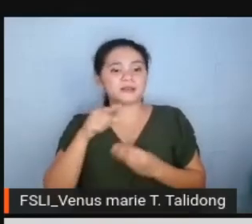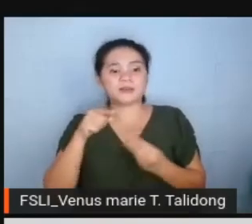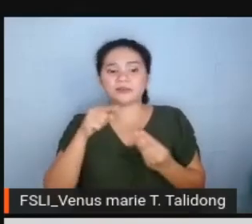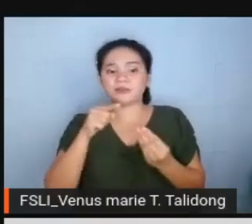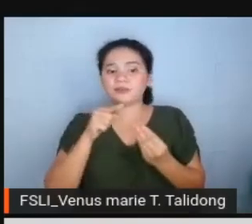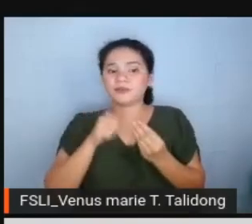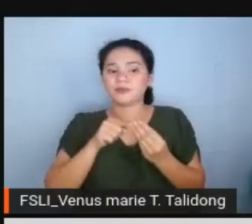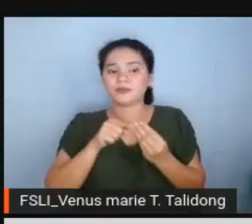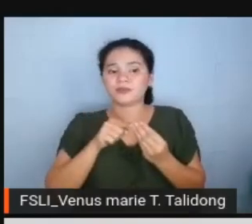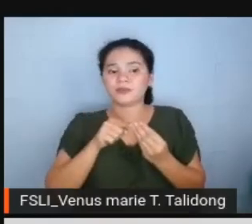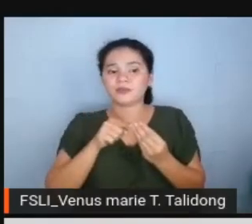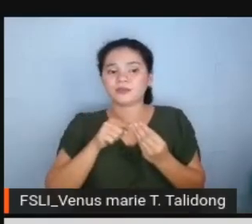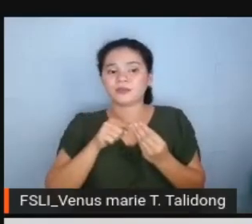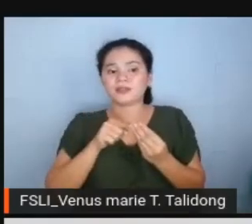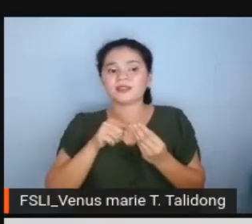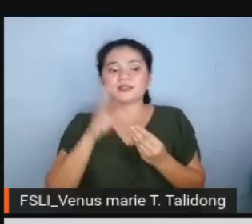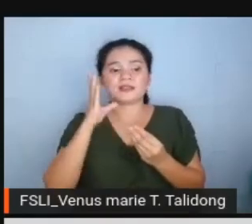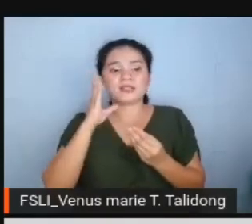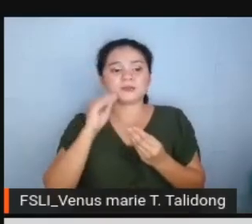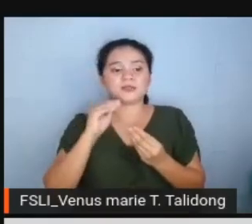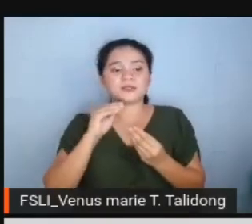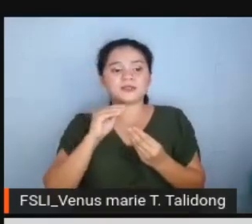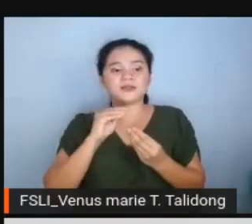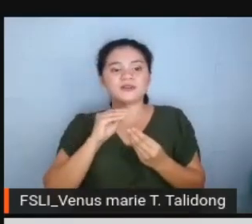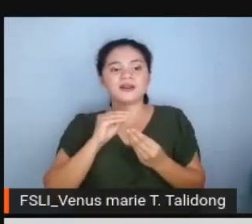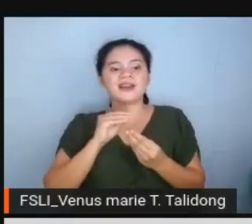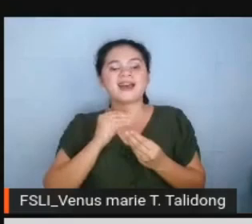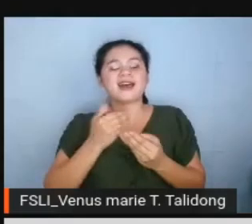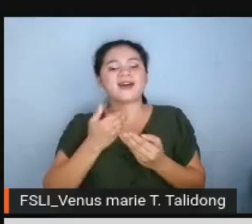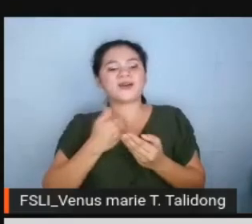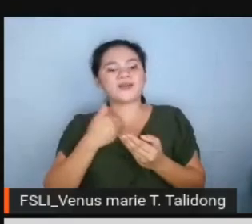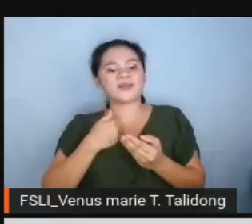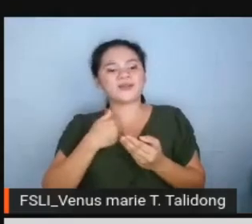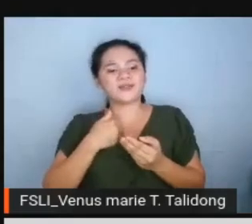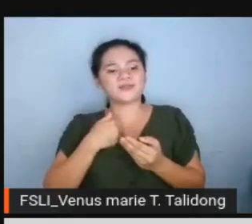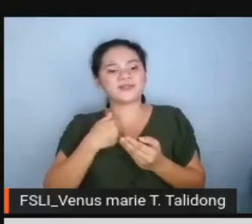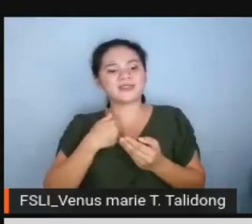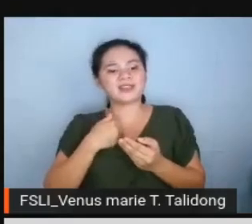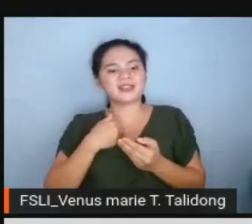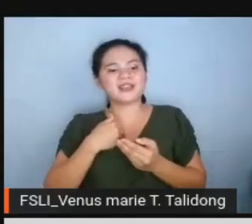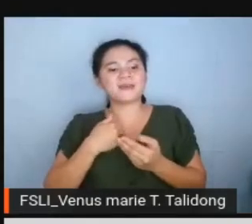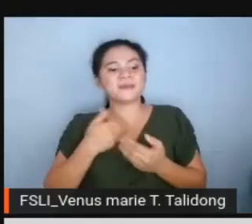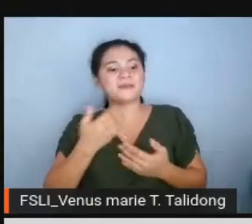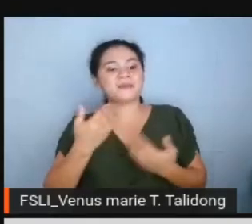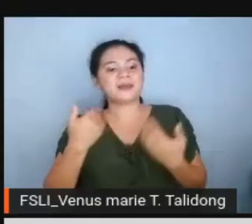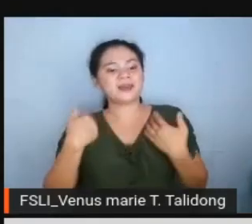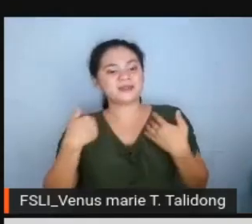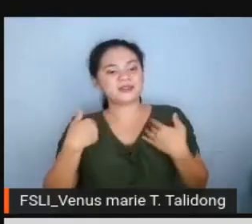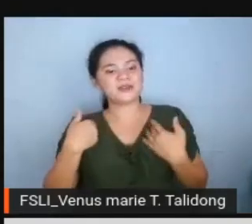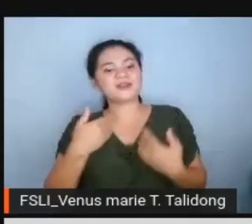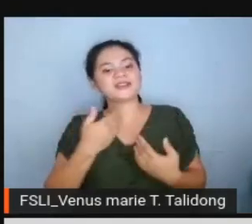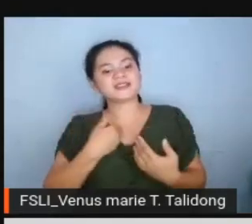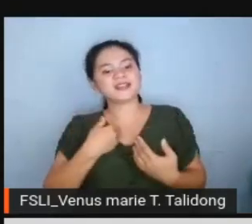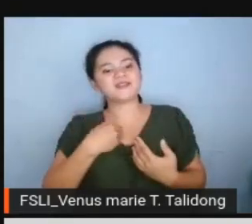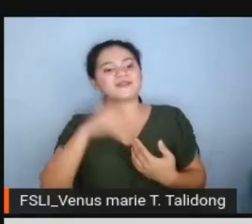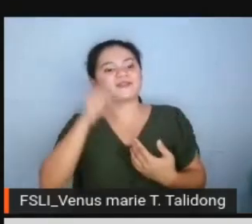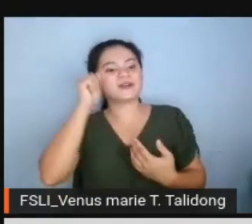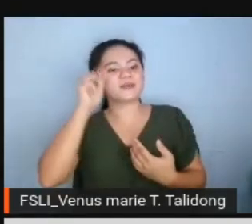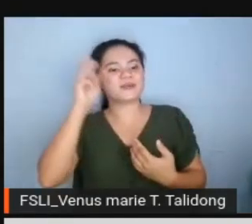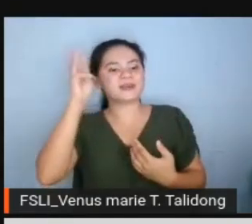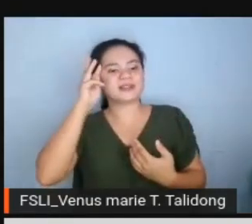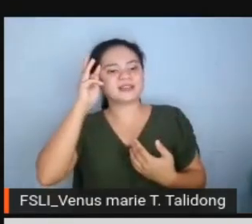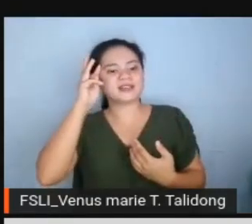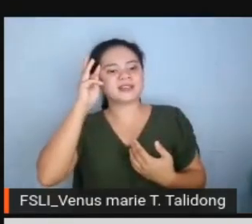I'm very self-aware. Parang I can always pinpoint to